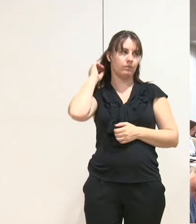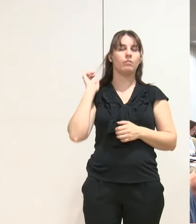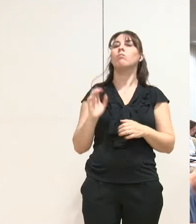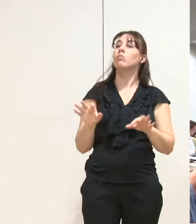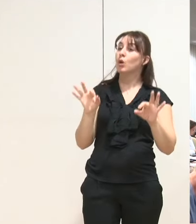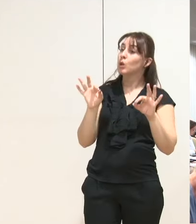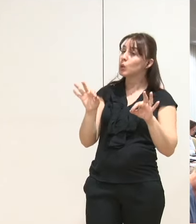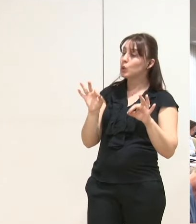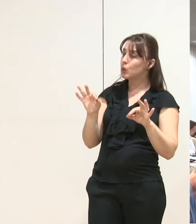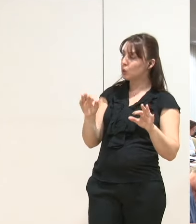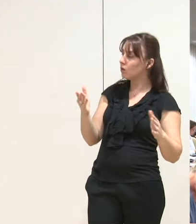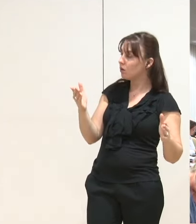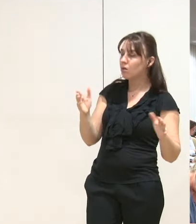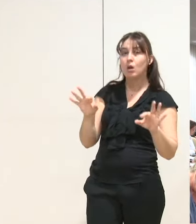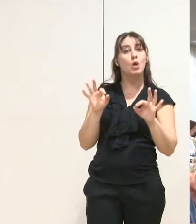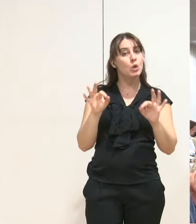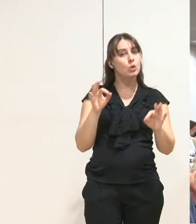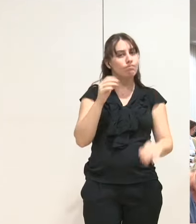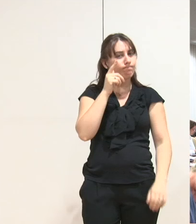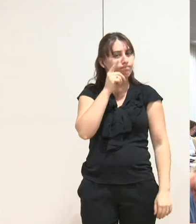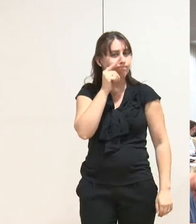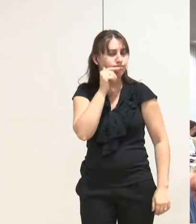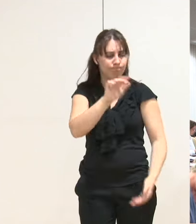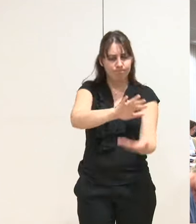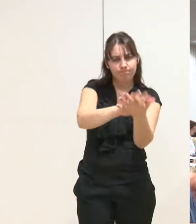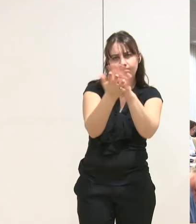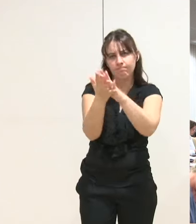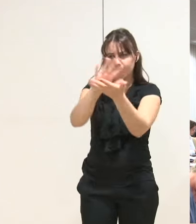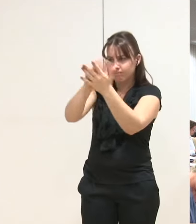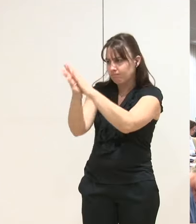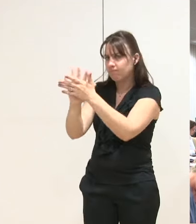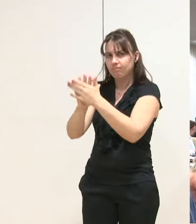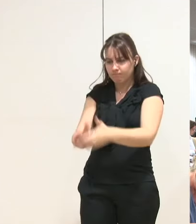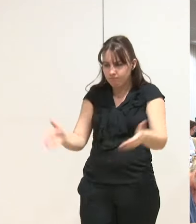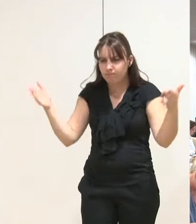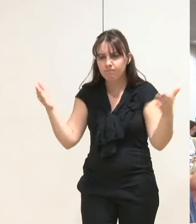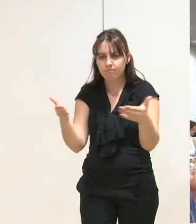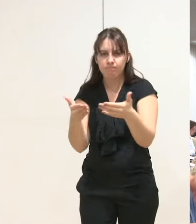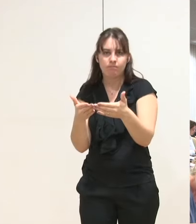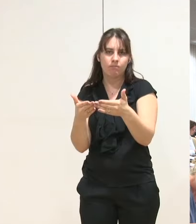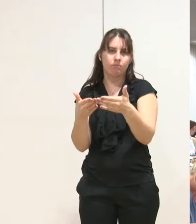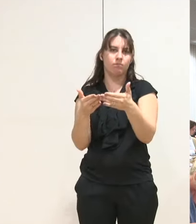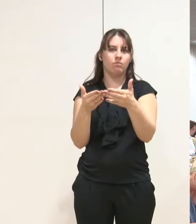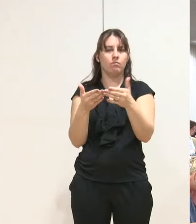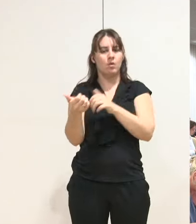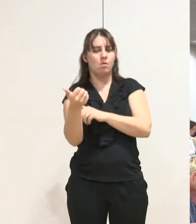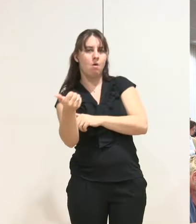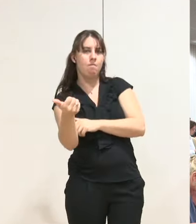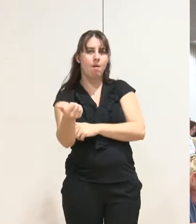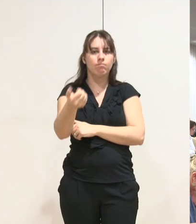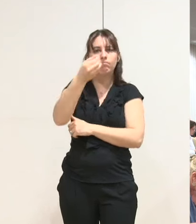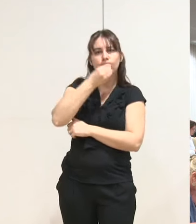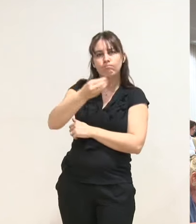effectivement je l'effort se porte sur les associations particulièrement attribuant des des